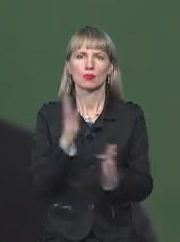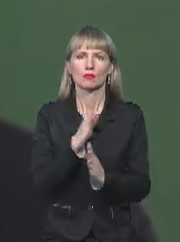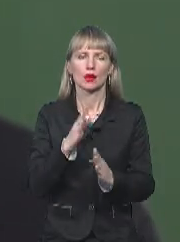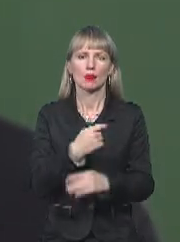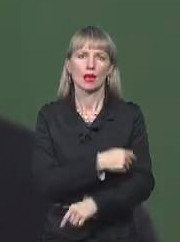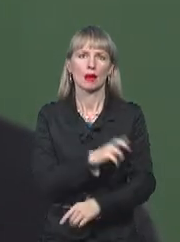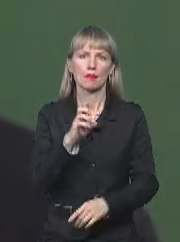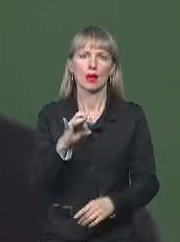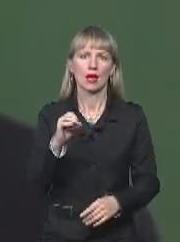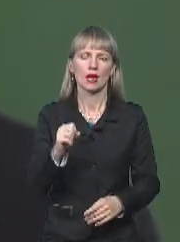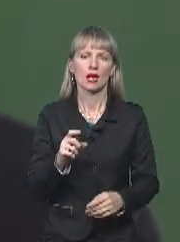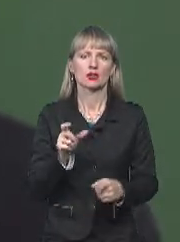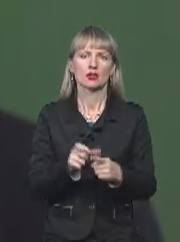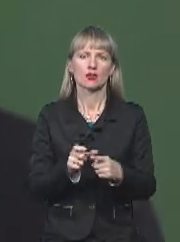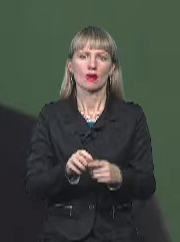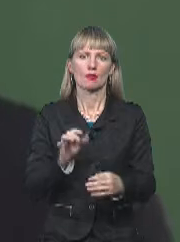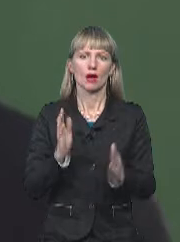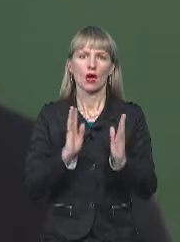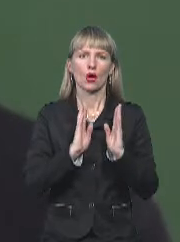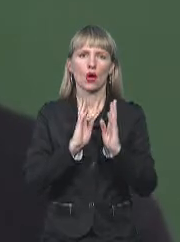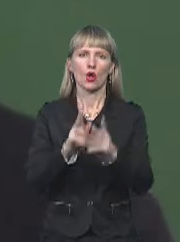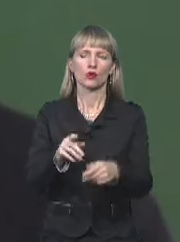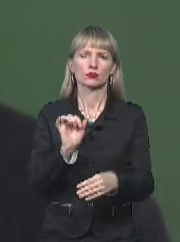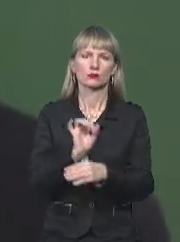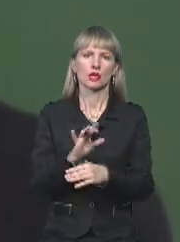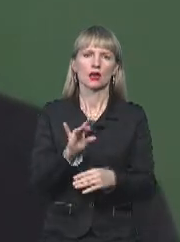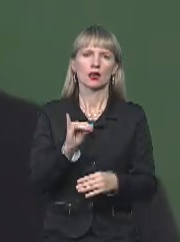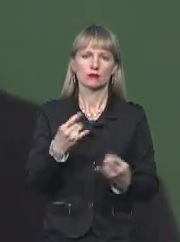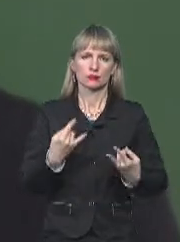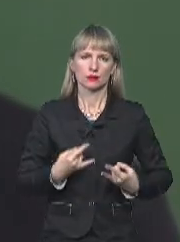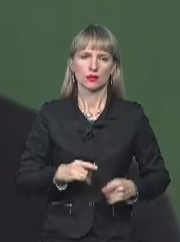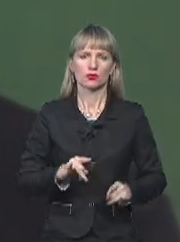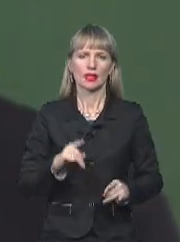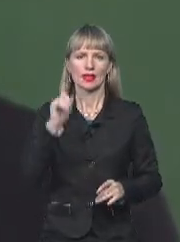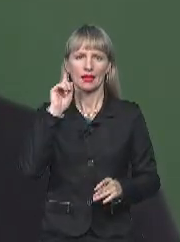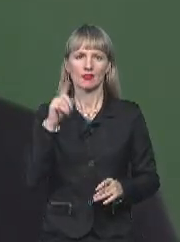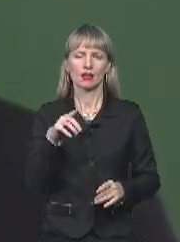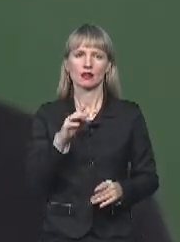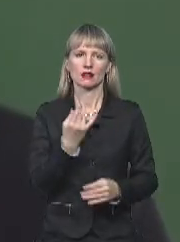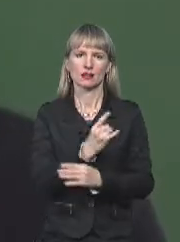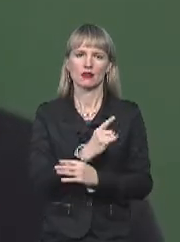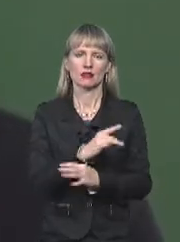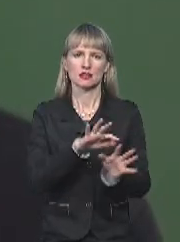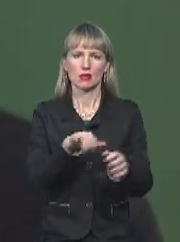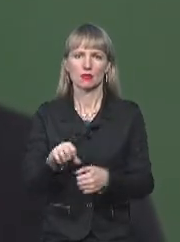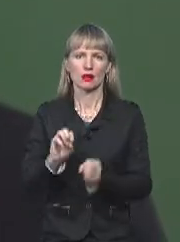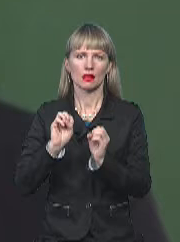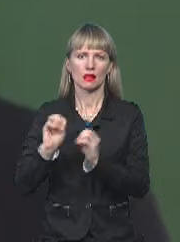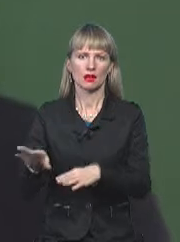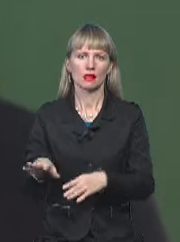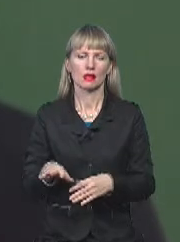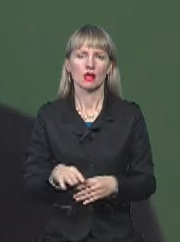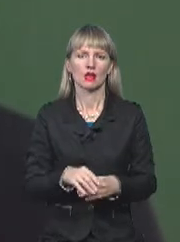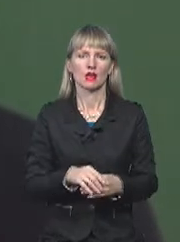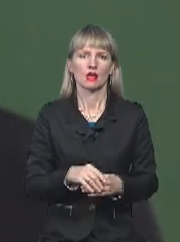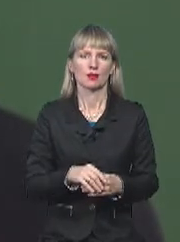Бера, де, до слова, колону зупиняли. І породіль єврейського походження та їхніх немовлят звідти забирали і кидали на підводи,